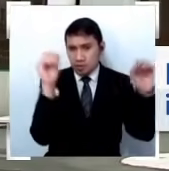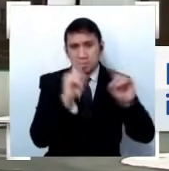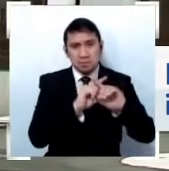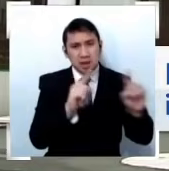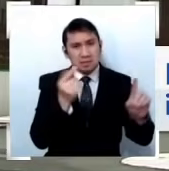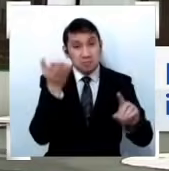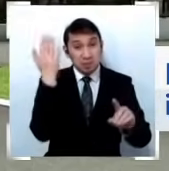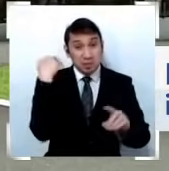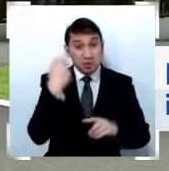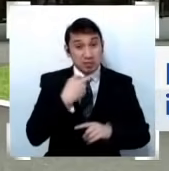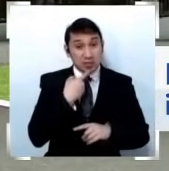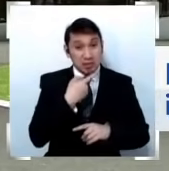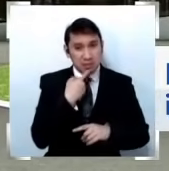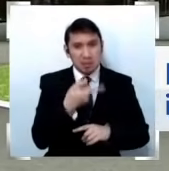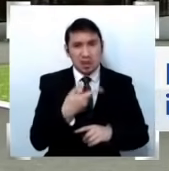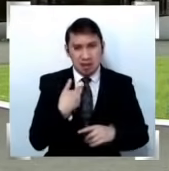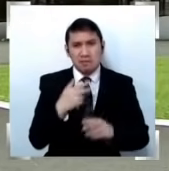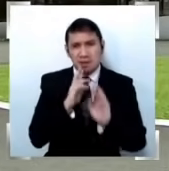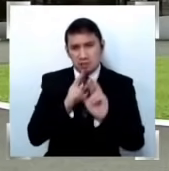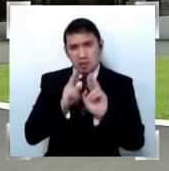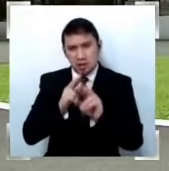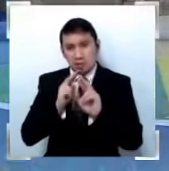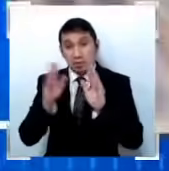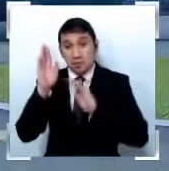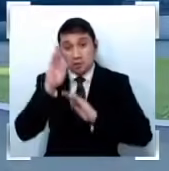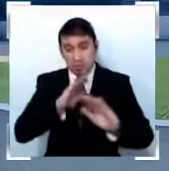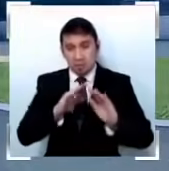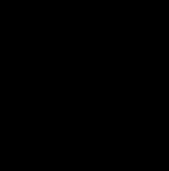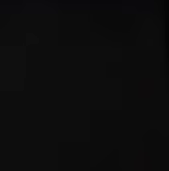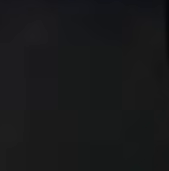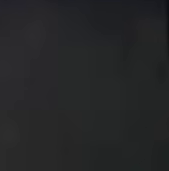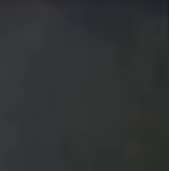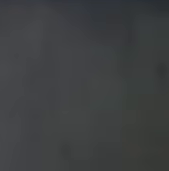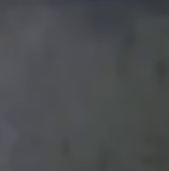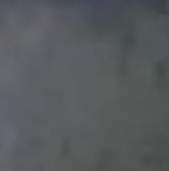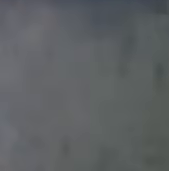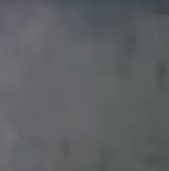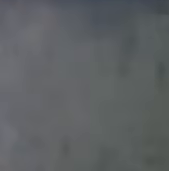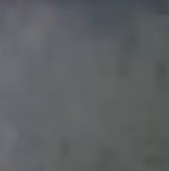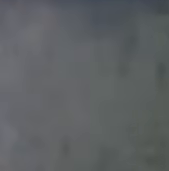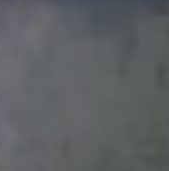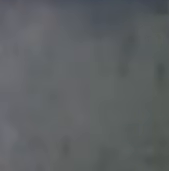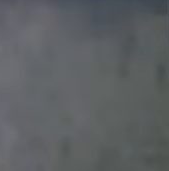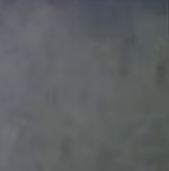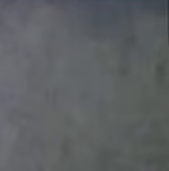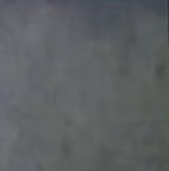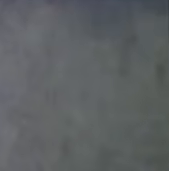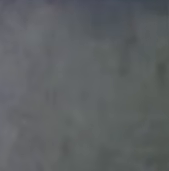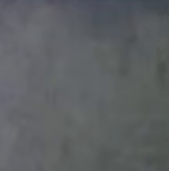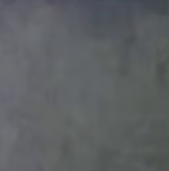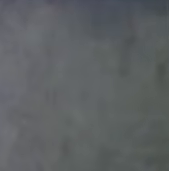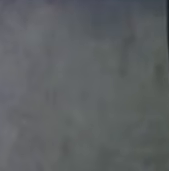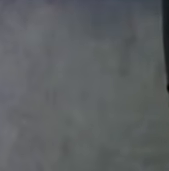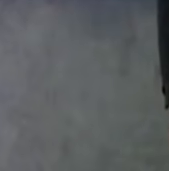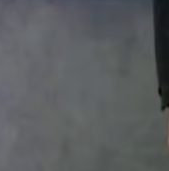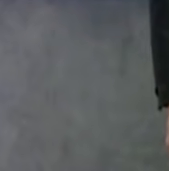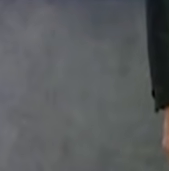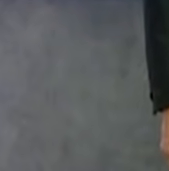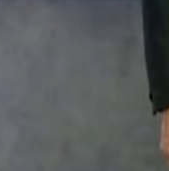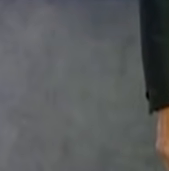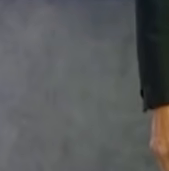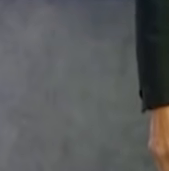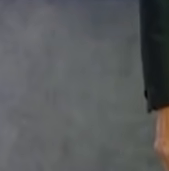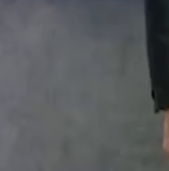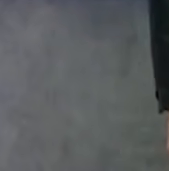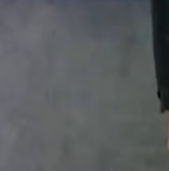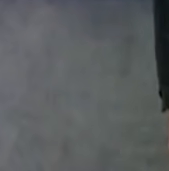ang mga problema. Ako si Leigh Alves, ang inyong saksi. Mga kaigan, saksi ang unang pasok ng mga balita. Maaaring mapanood ang